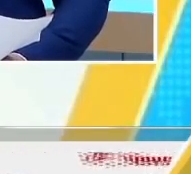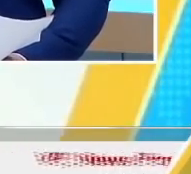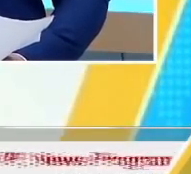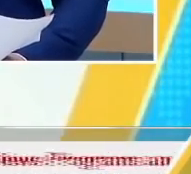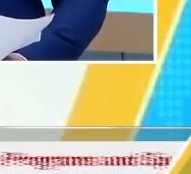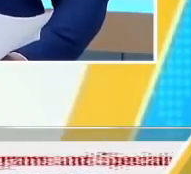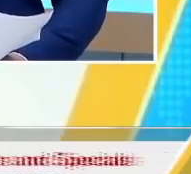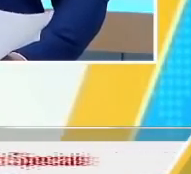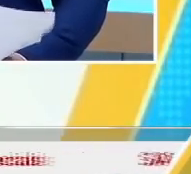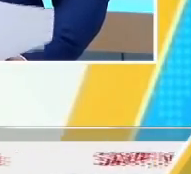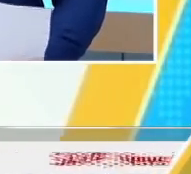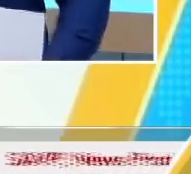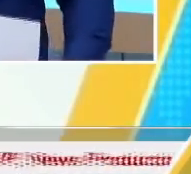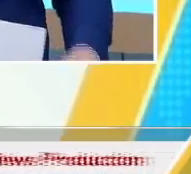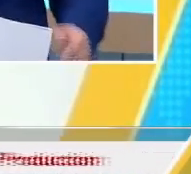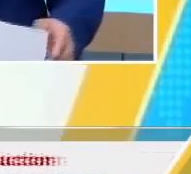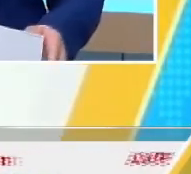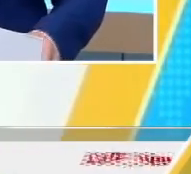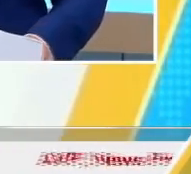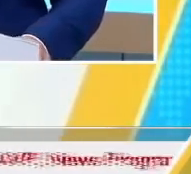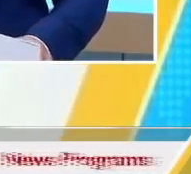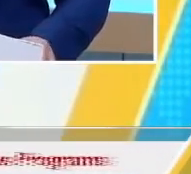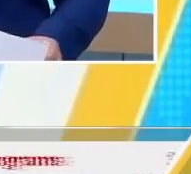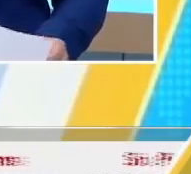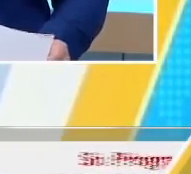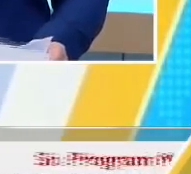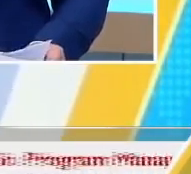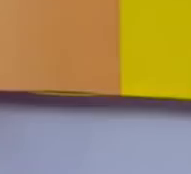inyong mga kasalo dito sa Balitang Hali.